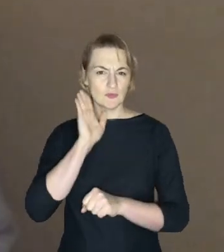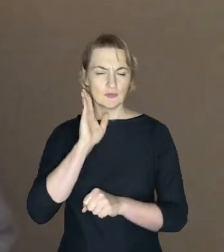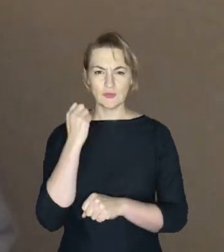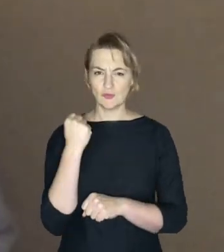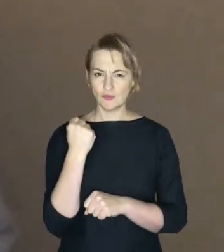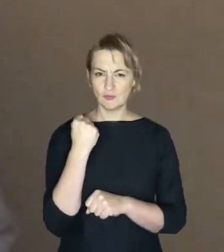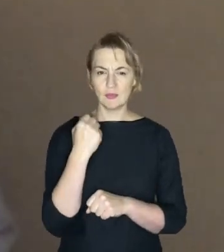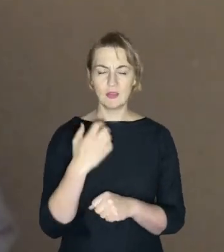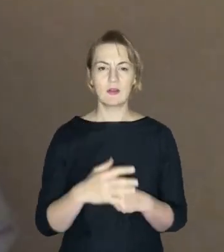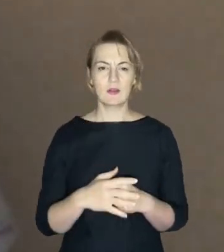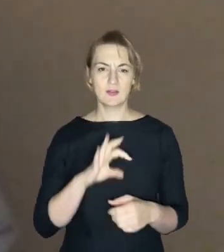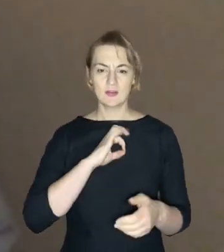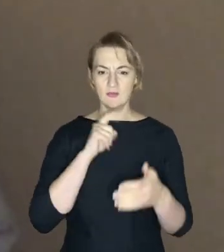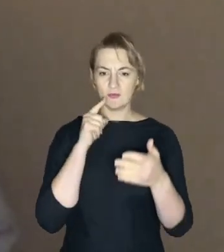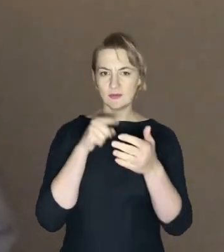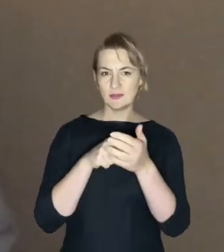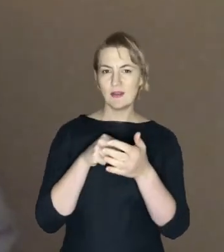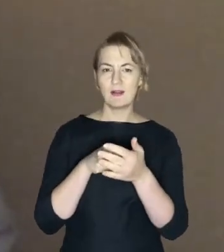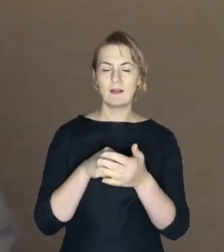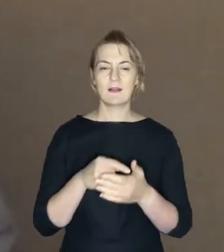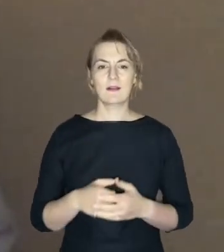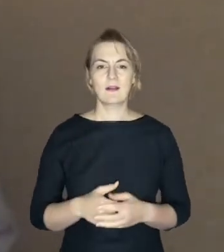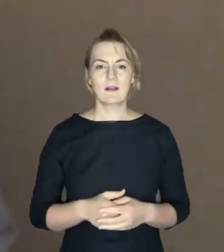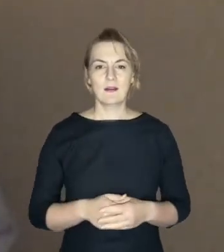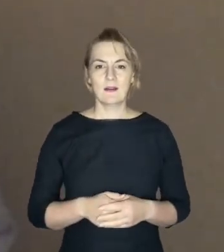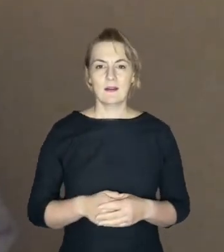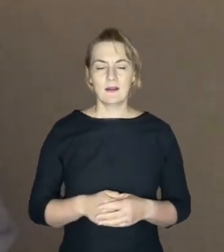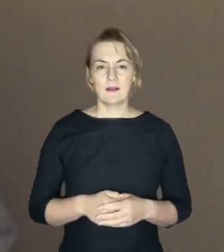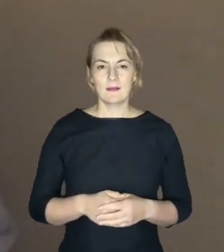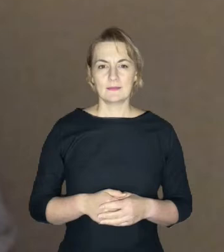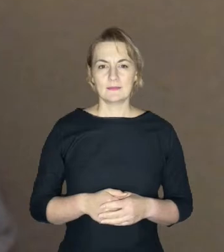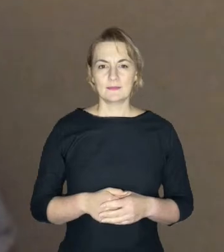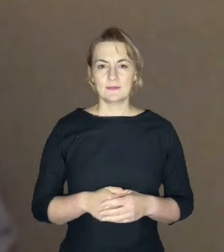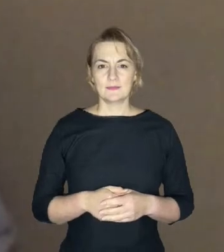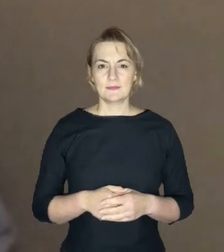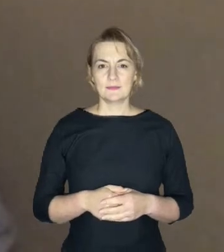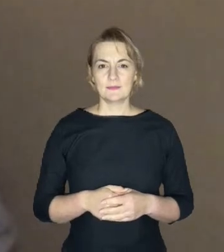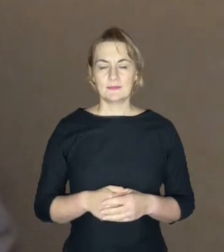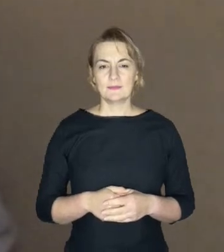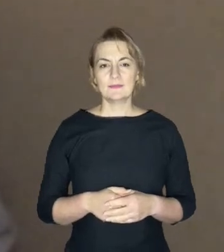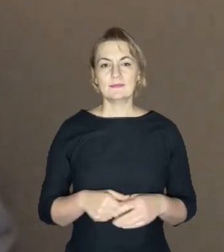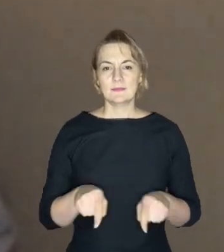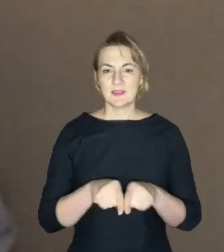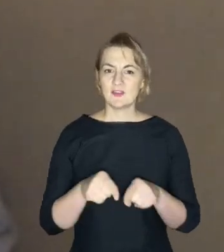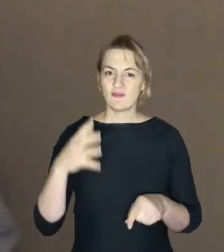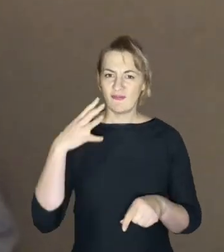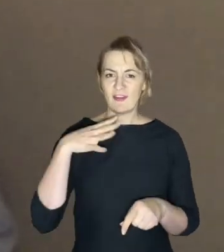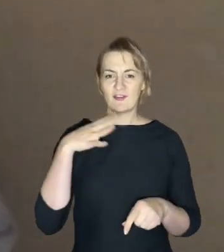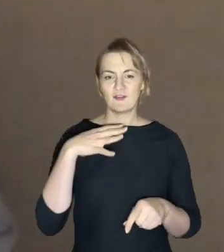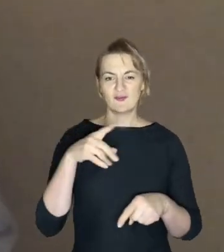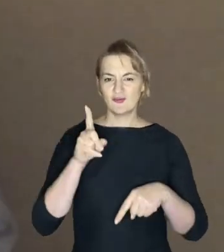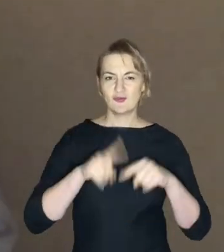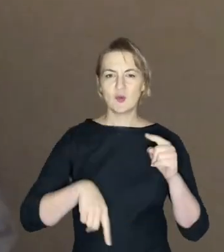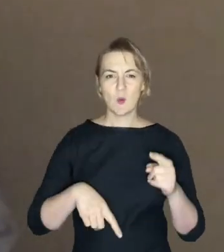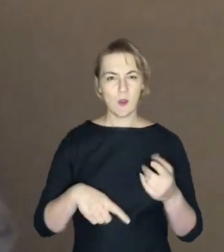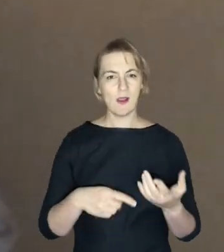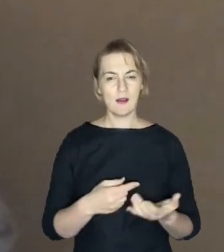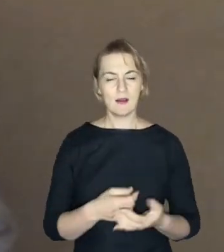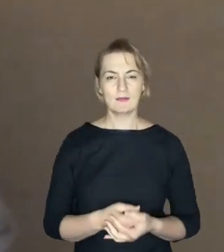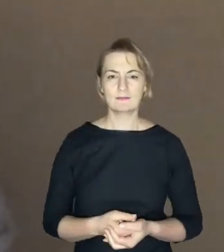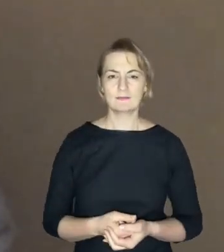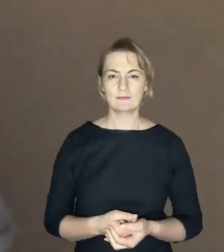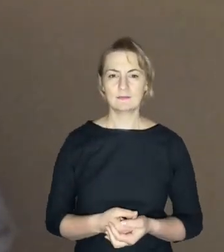dotychczasowe cele, prawda, i te źle zdefiniowane wartości